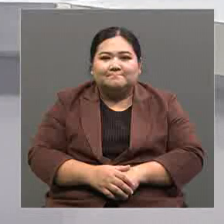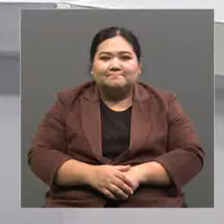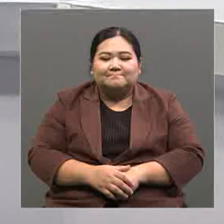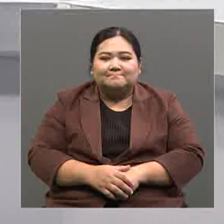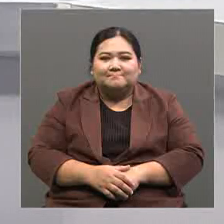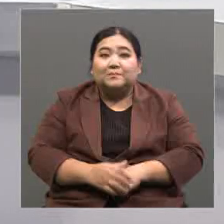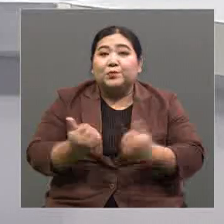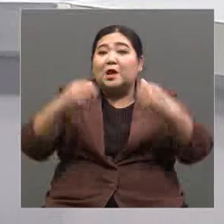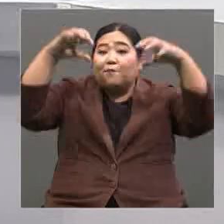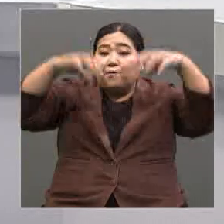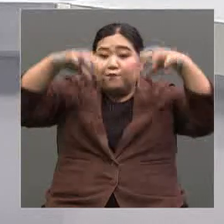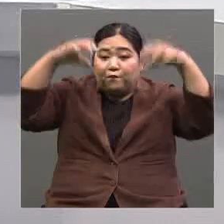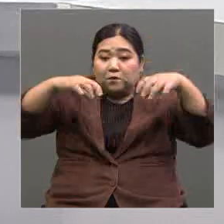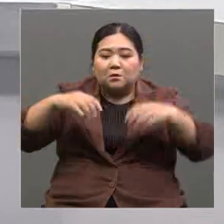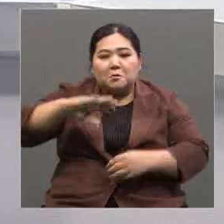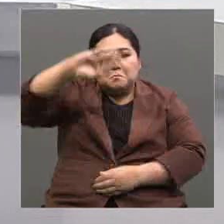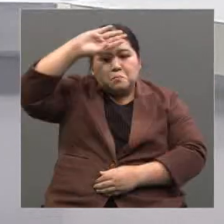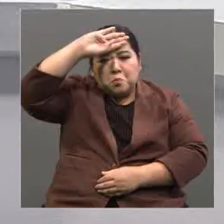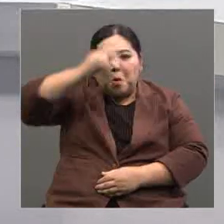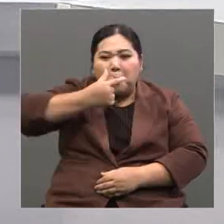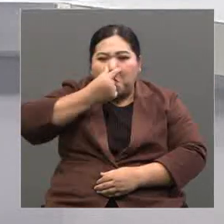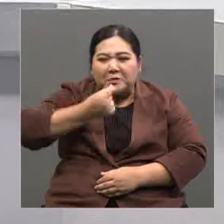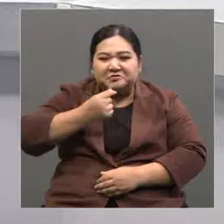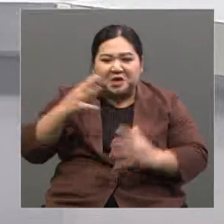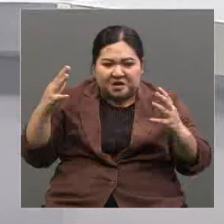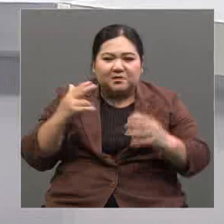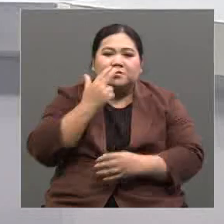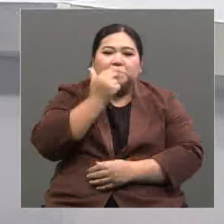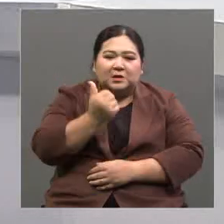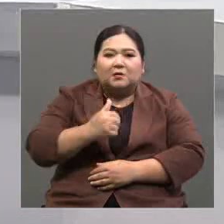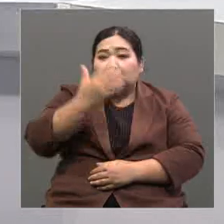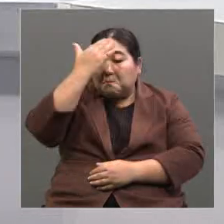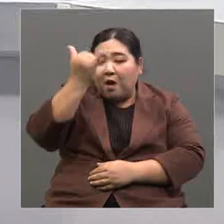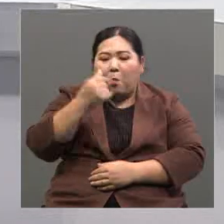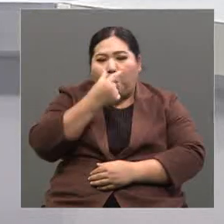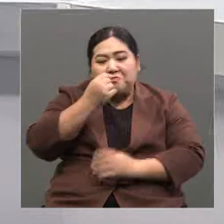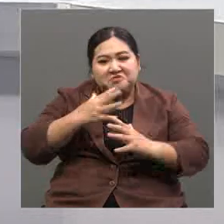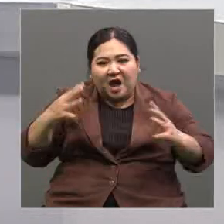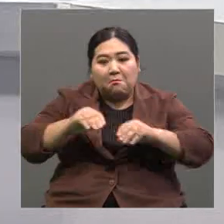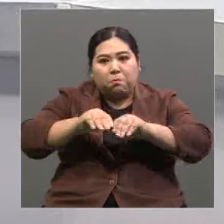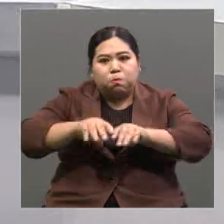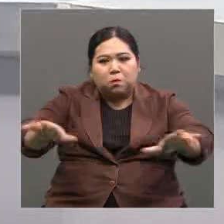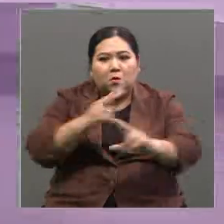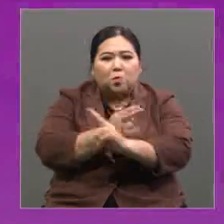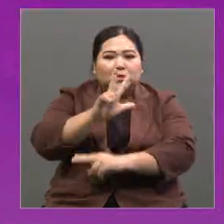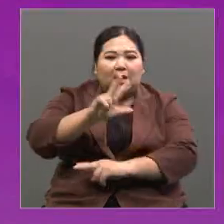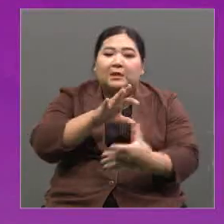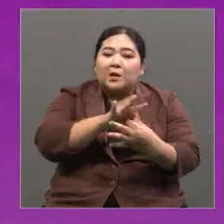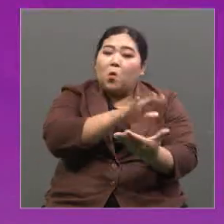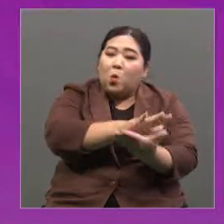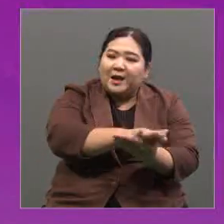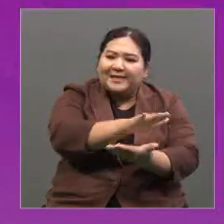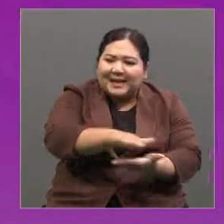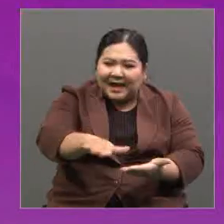ในช่วงหน้าฝนแบบนี้ยังคงต้องเฝ้าระวังโรคไข้หวัดใหญ่เป็นพิเศษนะคะหลังจากที่พบการระบาดเพิ่มขึ้นถึง3เท่าโดยเฉพาะในโรงเรียนที่มีเด็ก